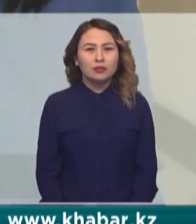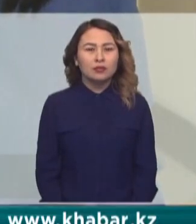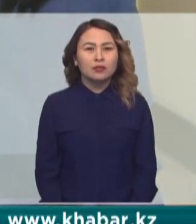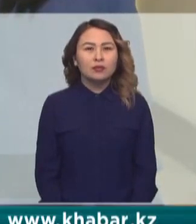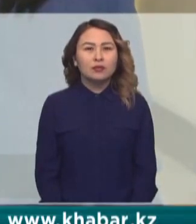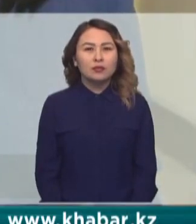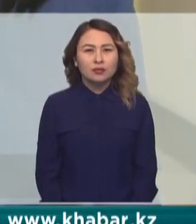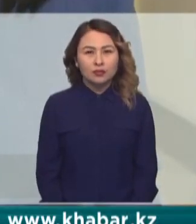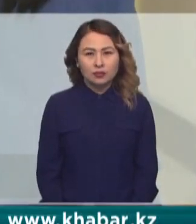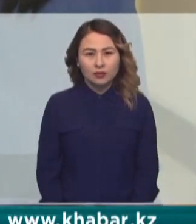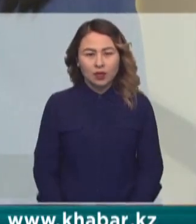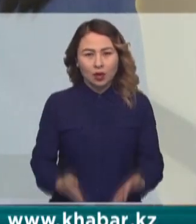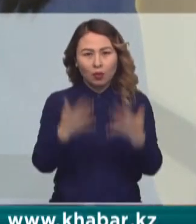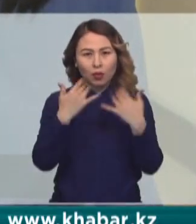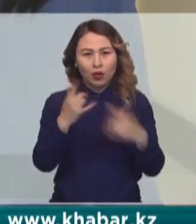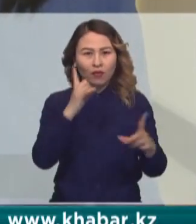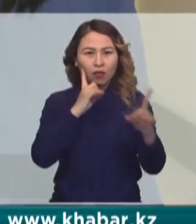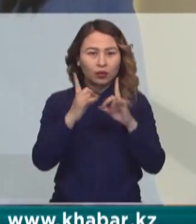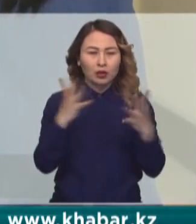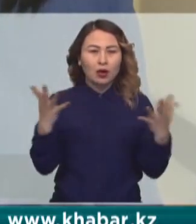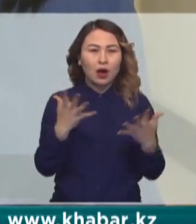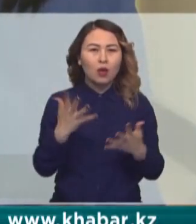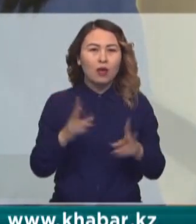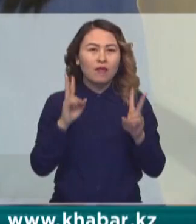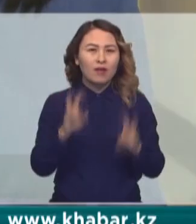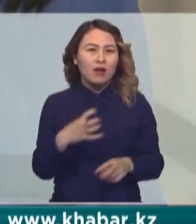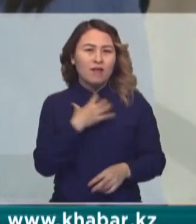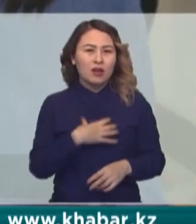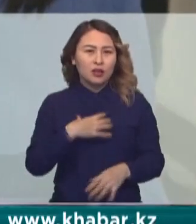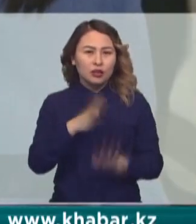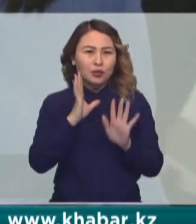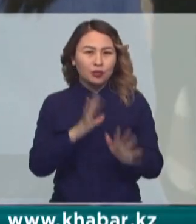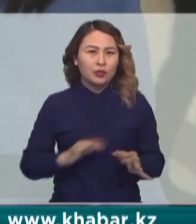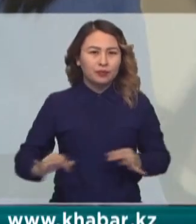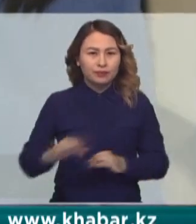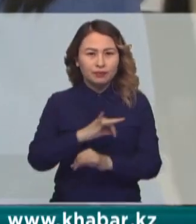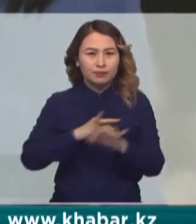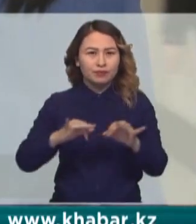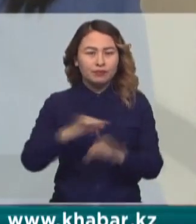айтып береді. Гүлжан, бүгін форумда талқыланатын маңызды тақырыптар қандай?